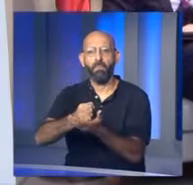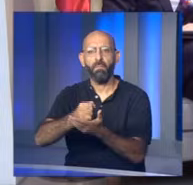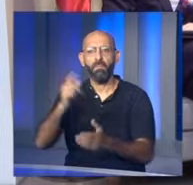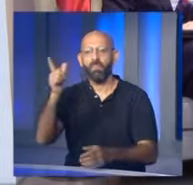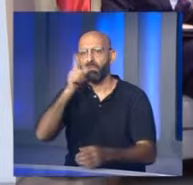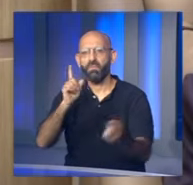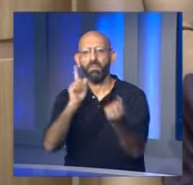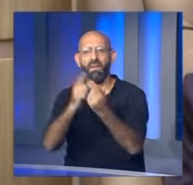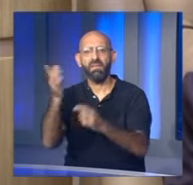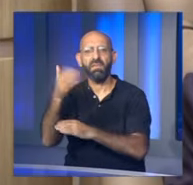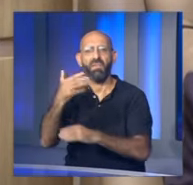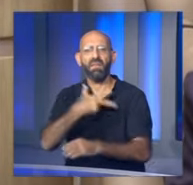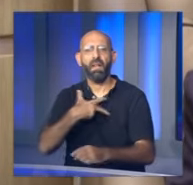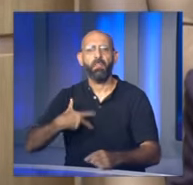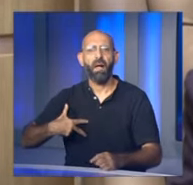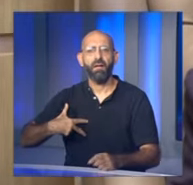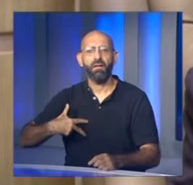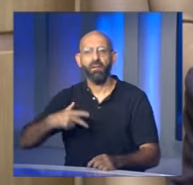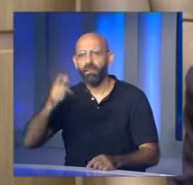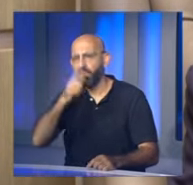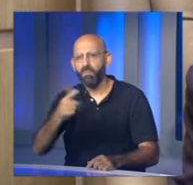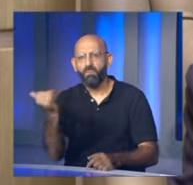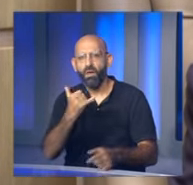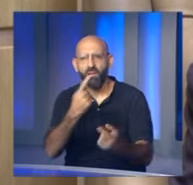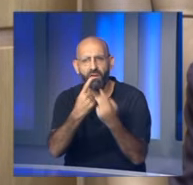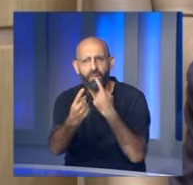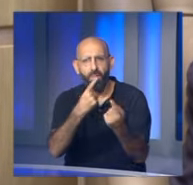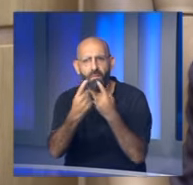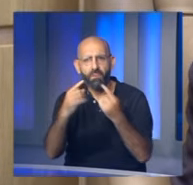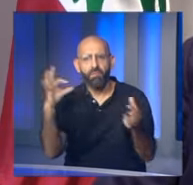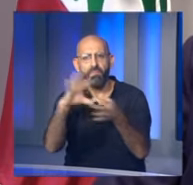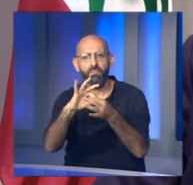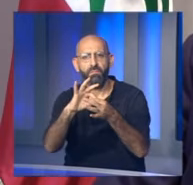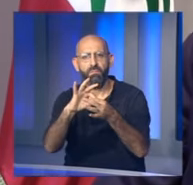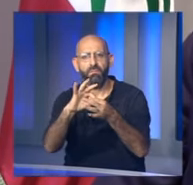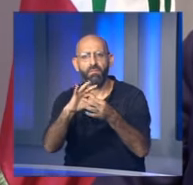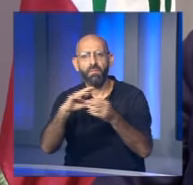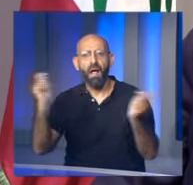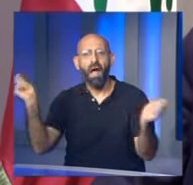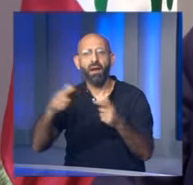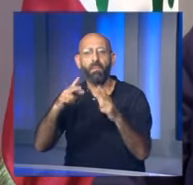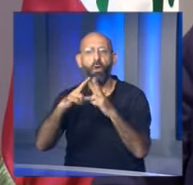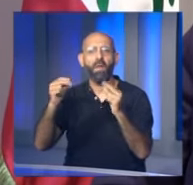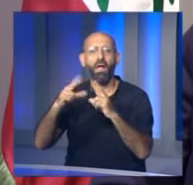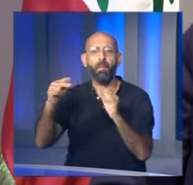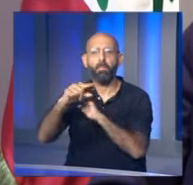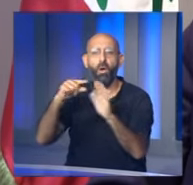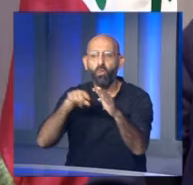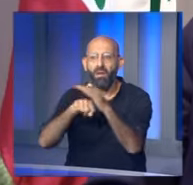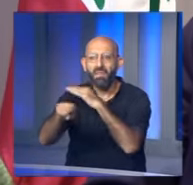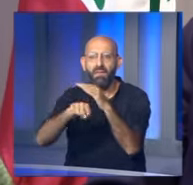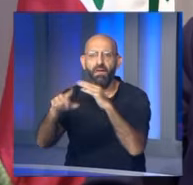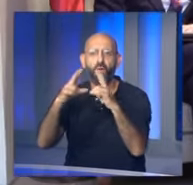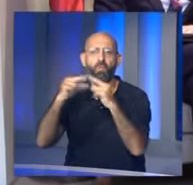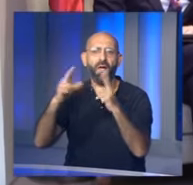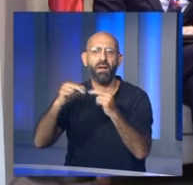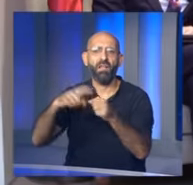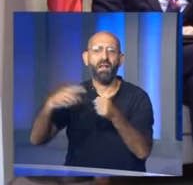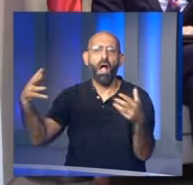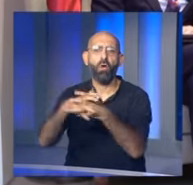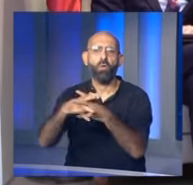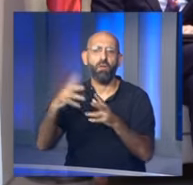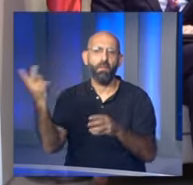لواء الياس البيسري سفير دنمارك في لبنان كريستوفر فيفيك وتم عرض للاوضاع والتطورات في المنطقه لا سما الحرب على لبنان